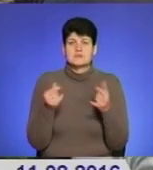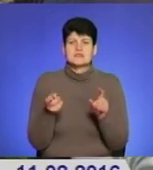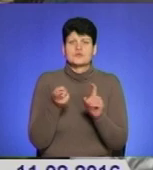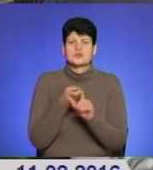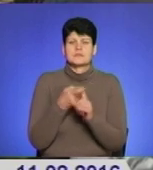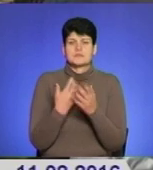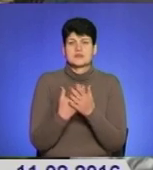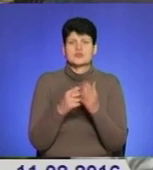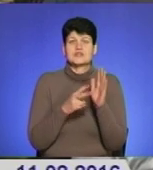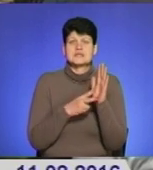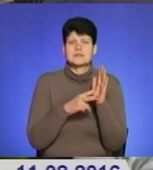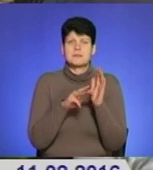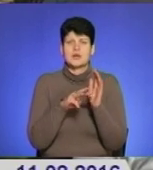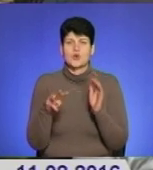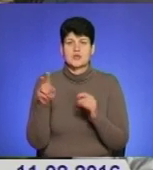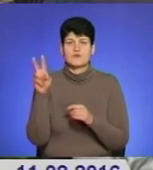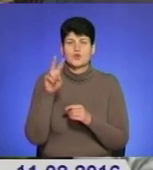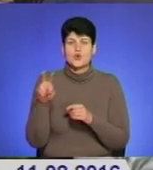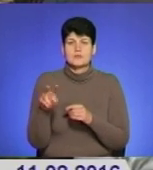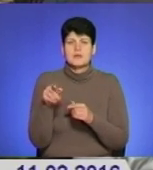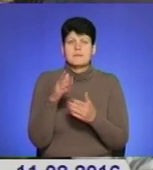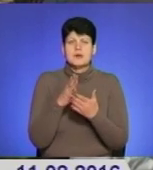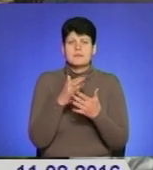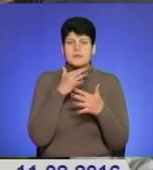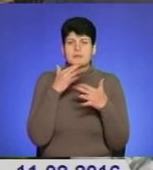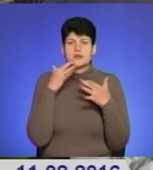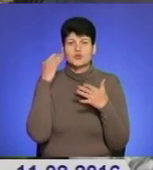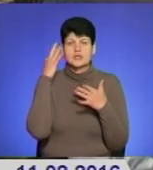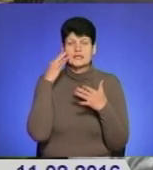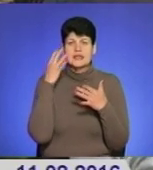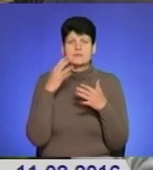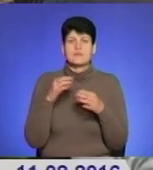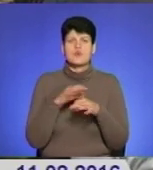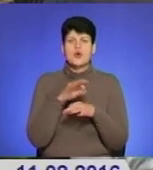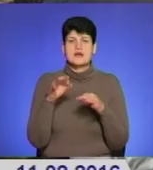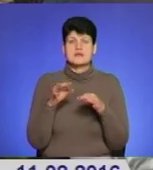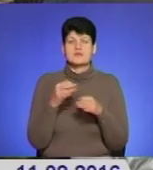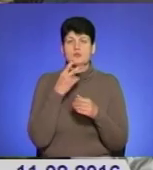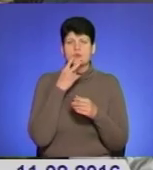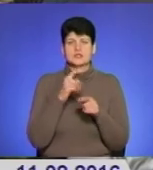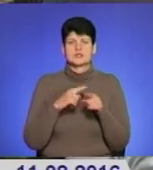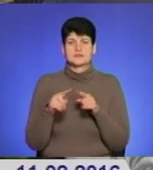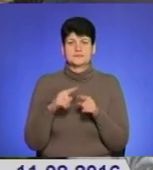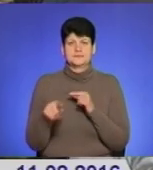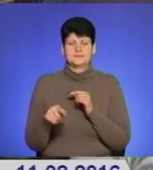близько 7-8 мільйонів доларів. Ми маємо багато ідей проєктів, втілення яких ви побачите вже дуже скоро.